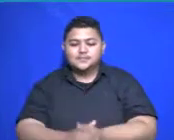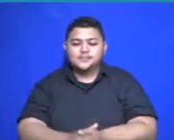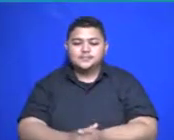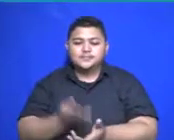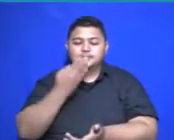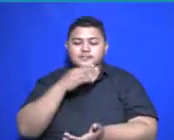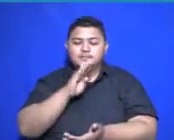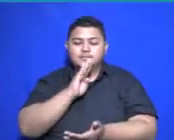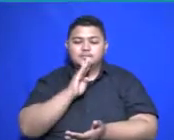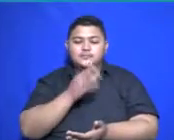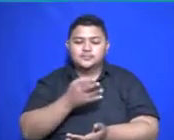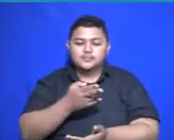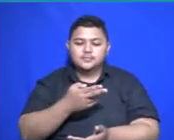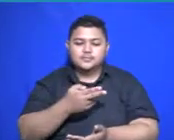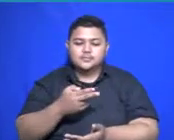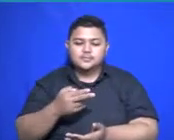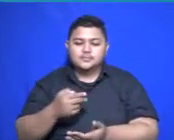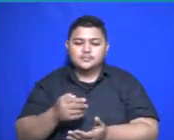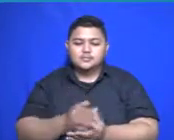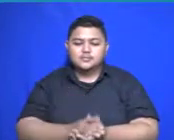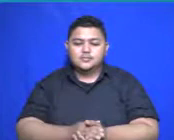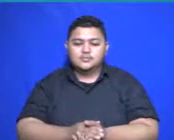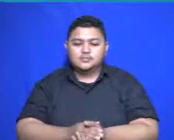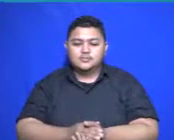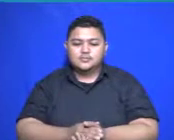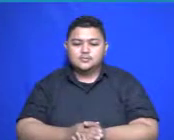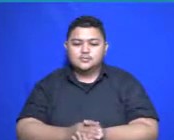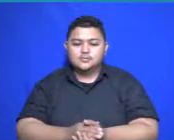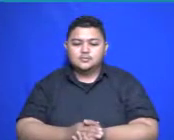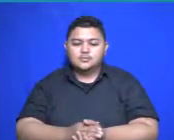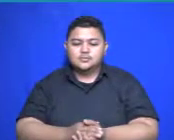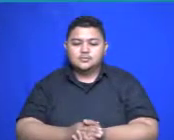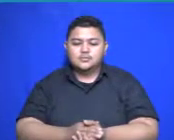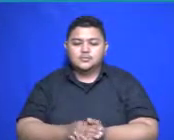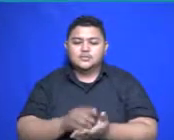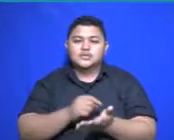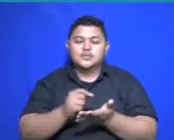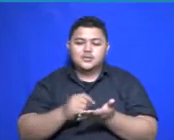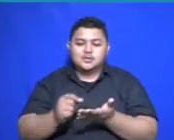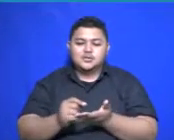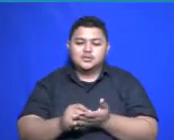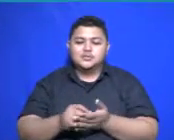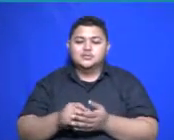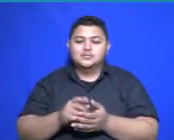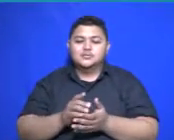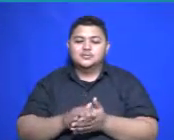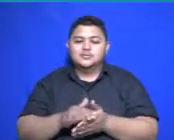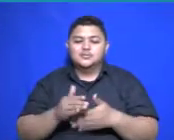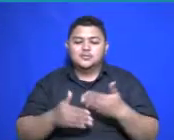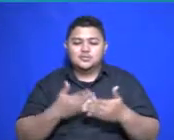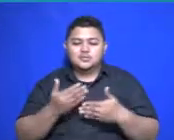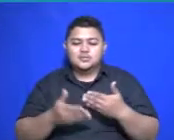alhamdulillah tinggal satu aja PR-nya, yaitu administrasi. Kami akan menyelesaikan insya Allah